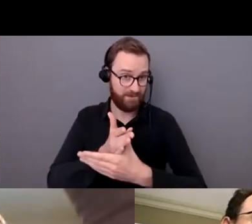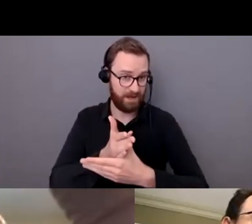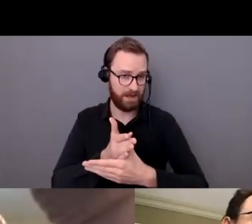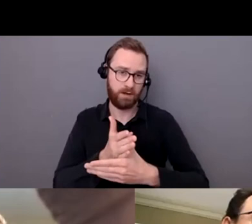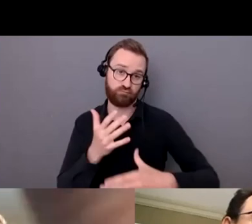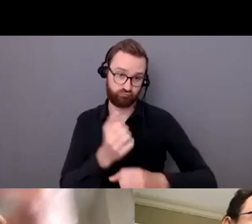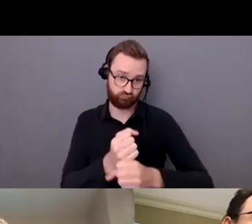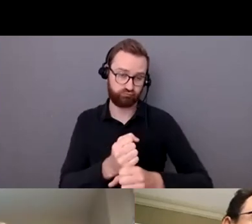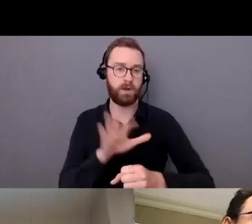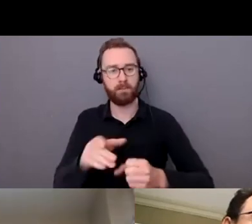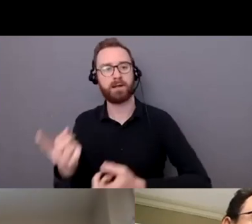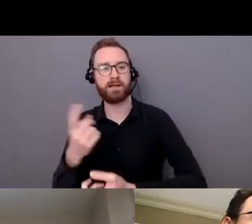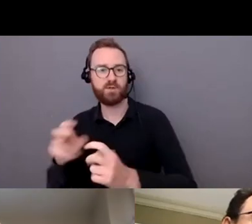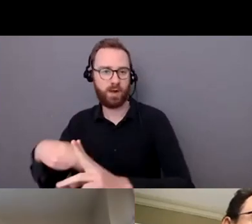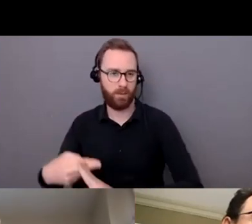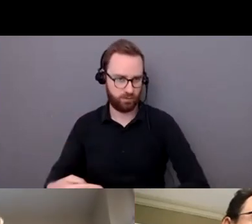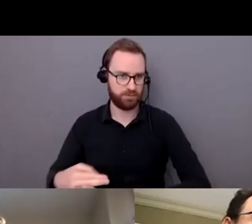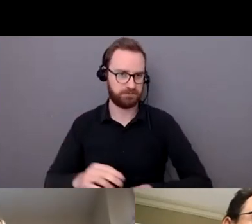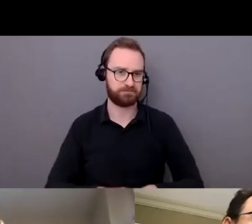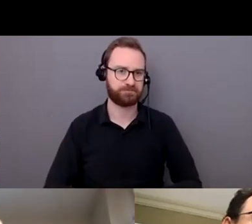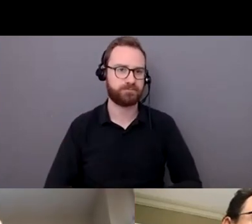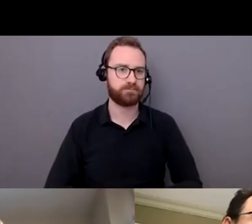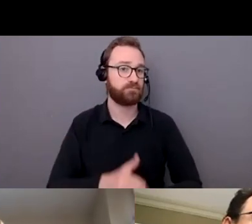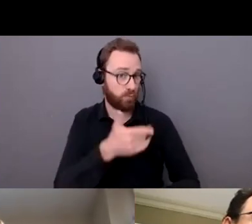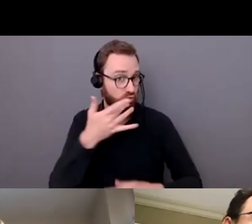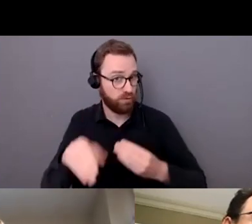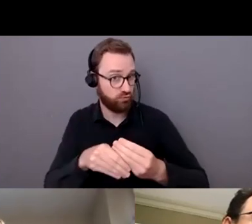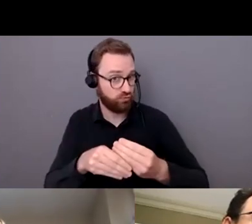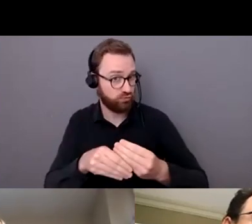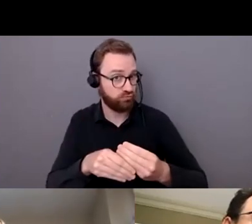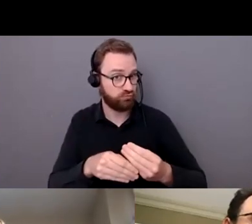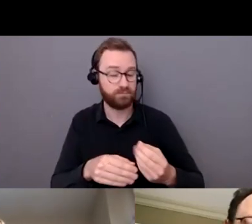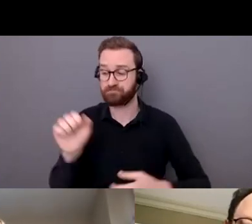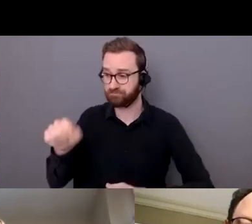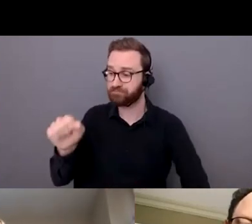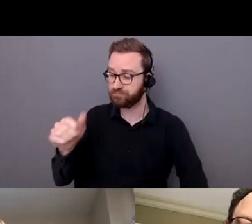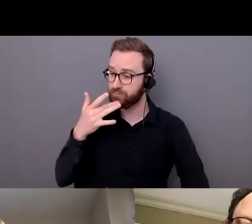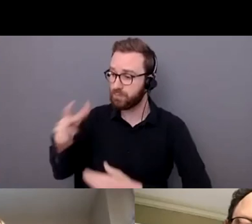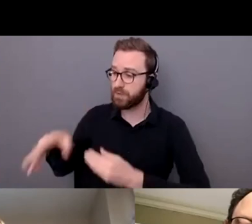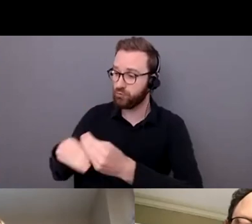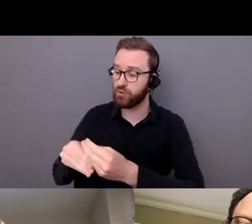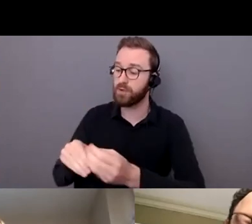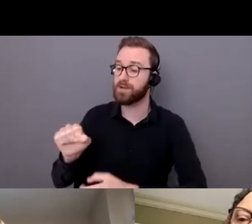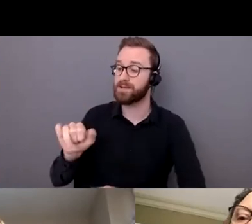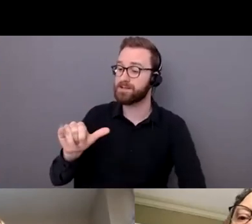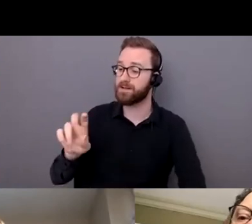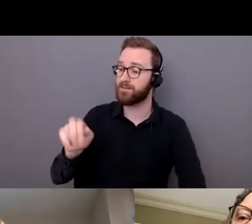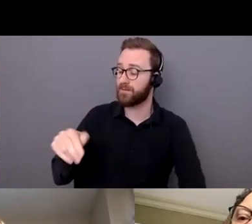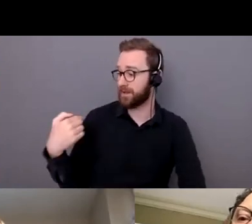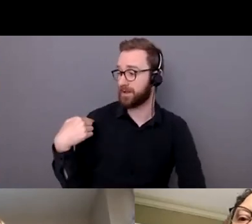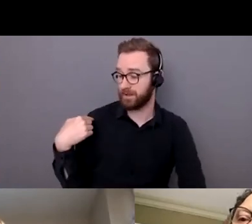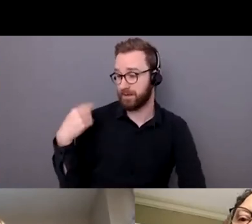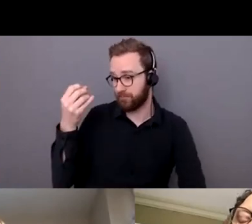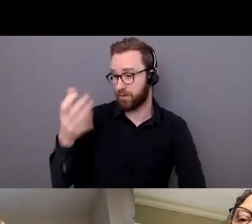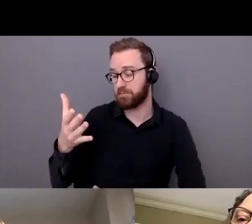les questions des participants. Voulais-tu compléter quelque chose? Oui, je voulais compléter quelque chose que Sylvain avait dit tantôt. Je voulais vous faire du pouce, comme